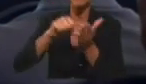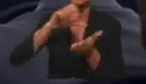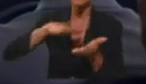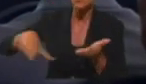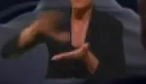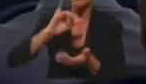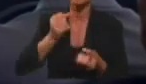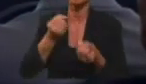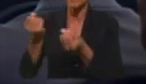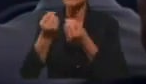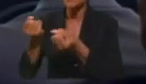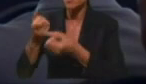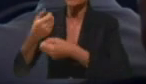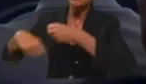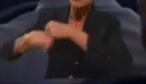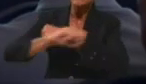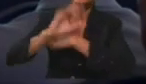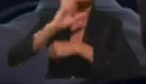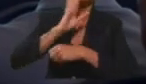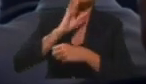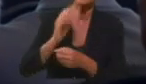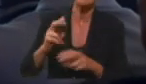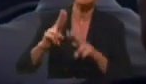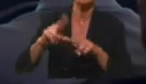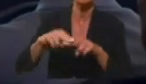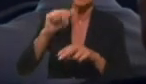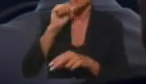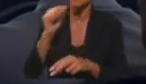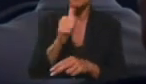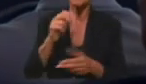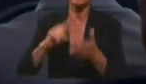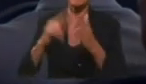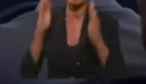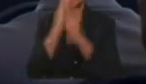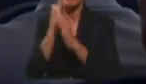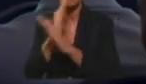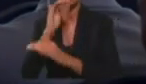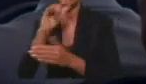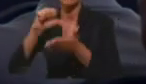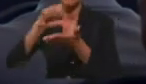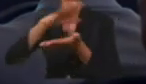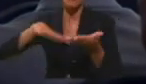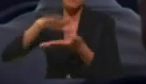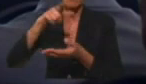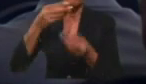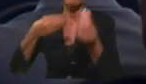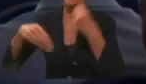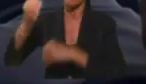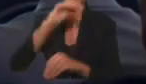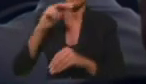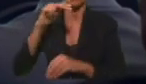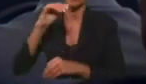jego następca, aktualny program Fundusze Europejskie na Infrastrukturę, Klimat i Środowisko, to największe unijne